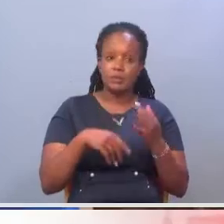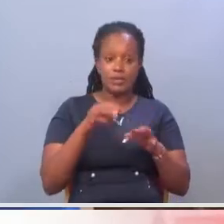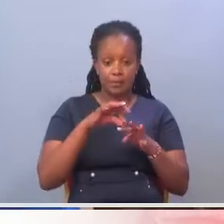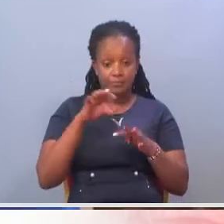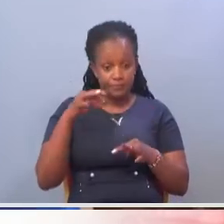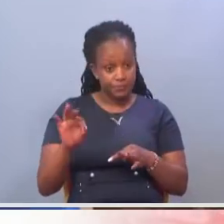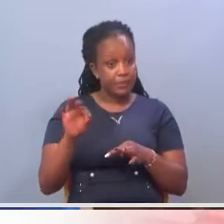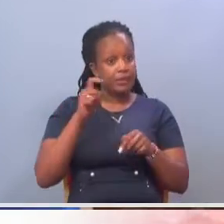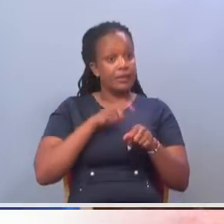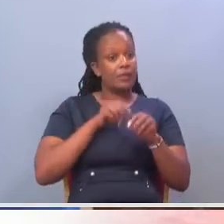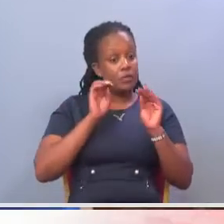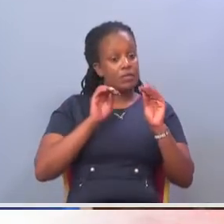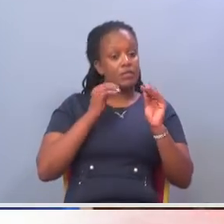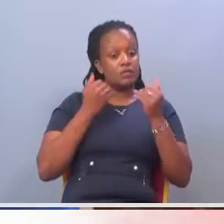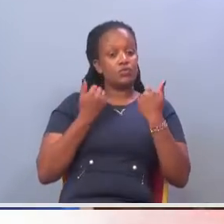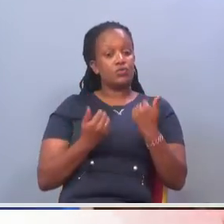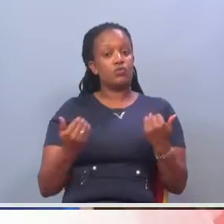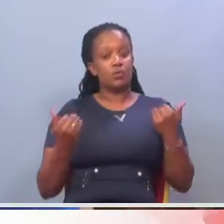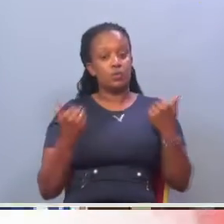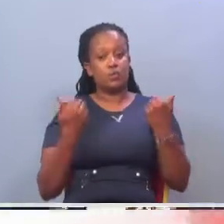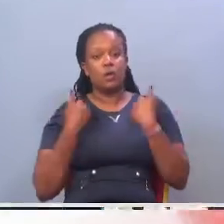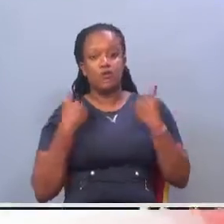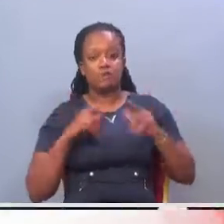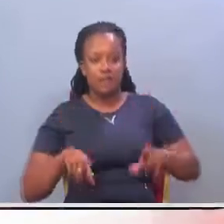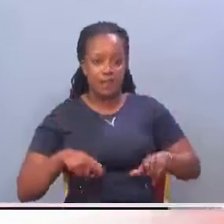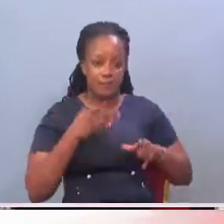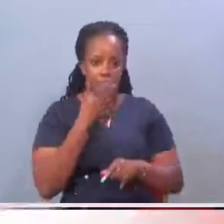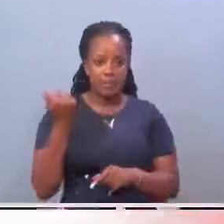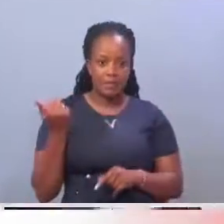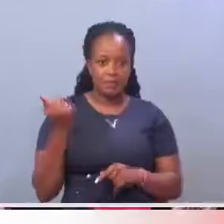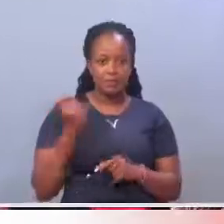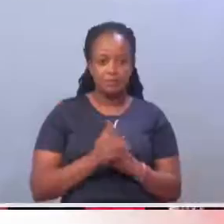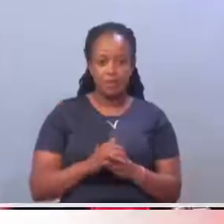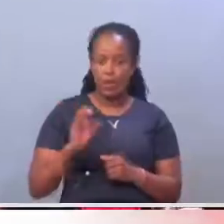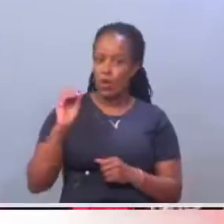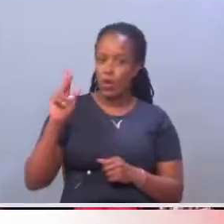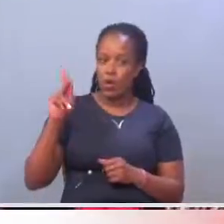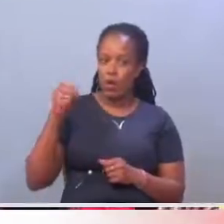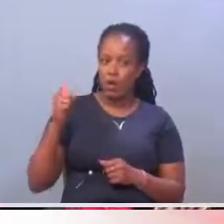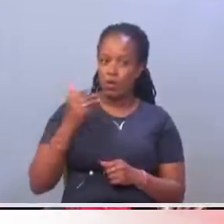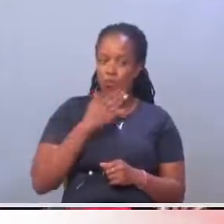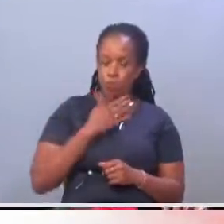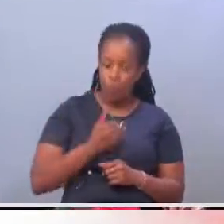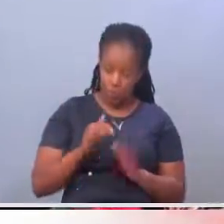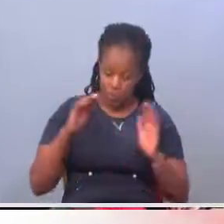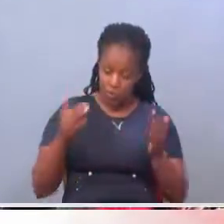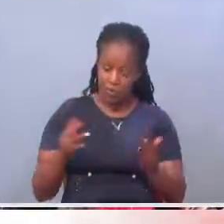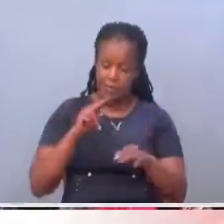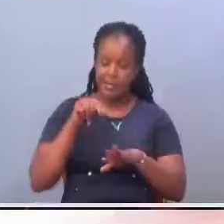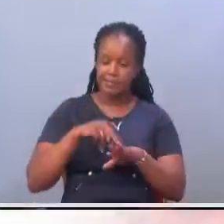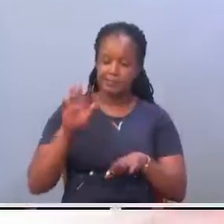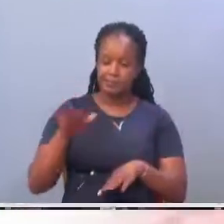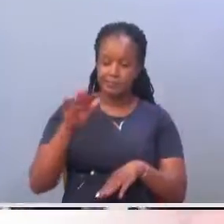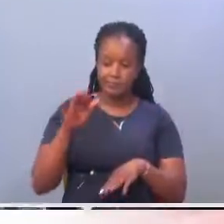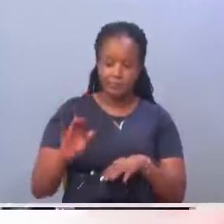kazi muhimu ili maisha yetu ibadilike. OKA also wants the National Assembly to allocate more funds to the Independent Electoral